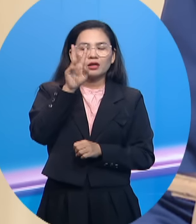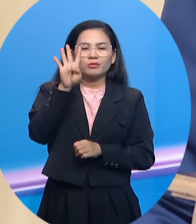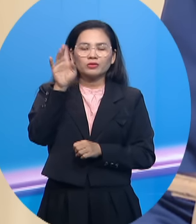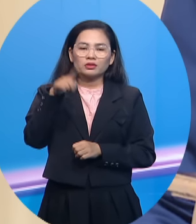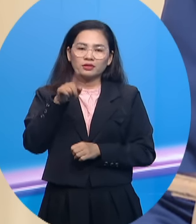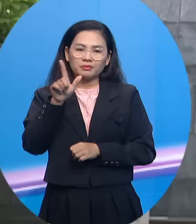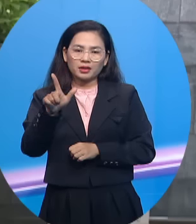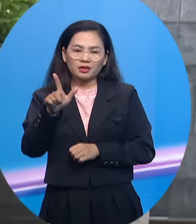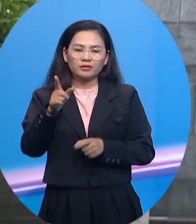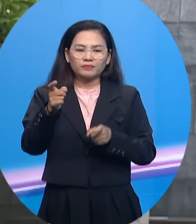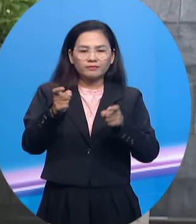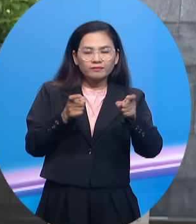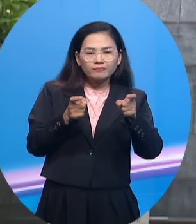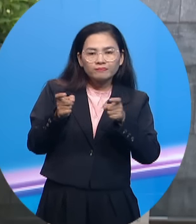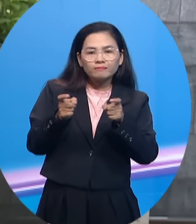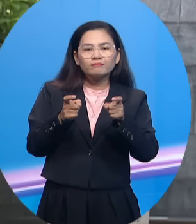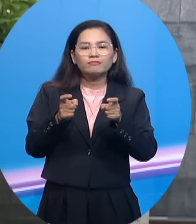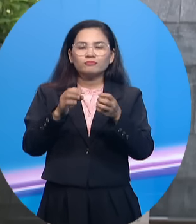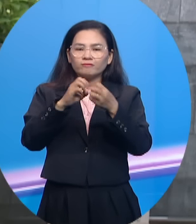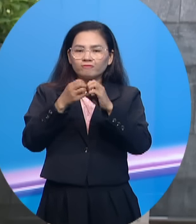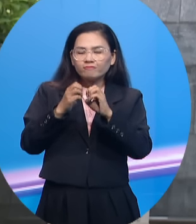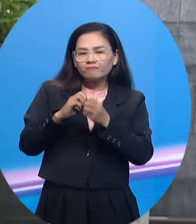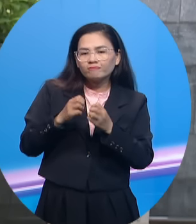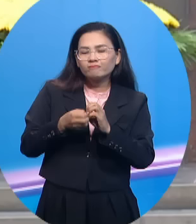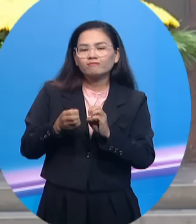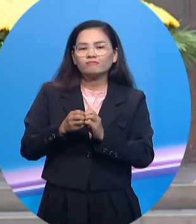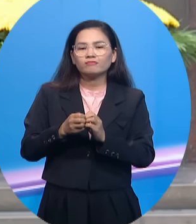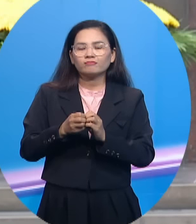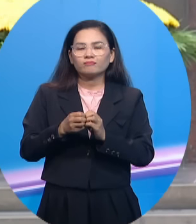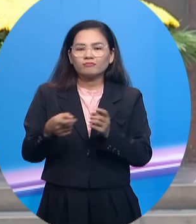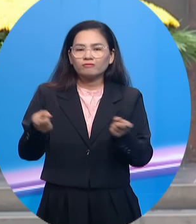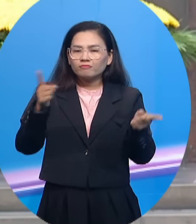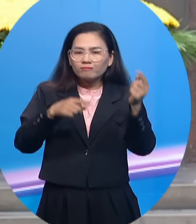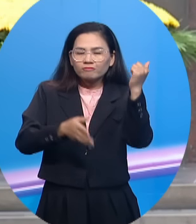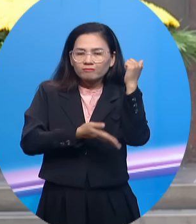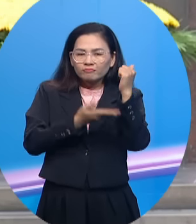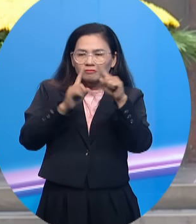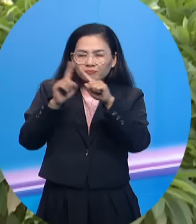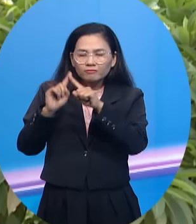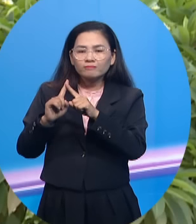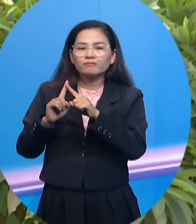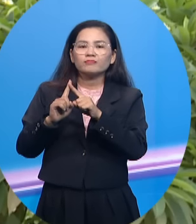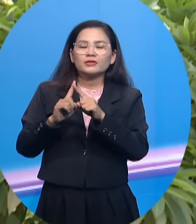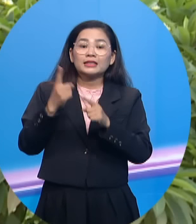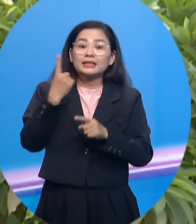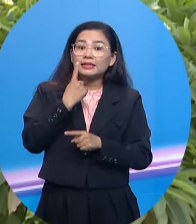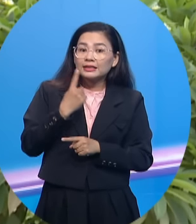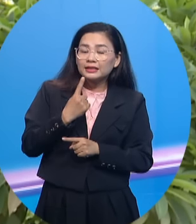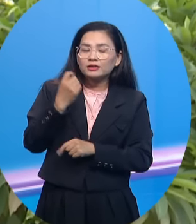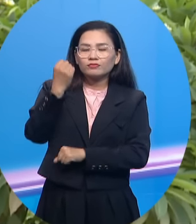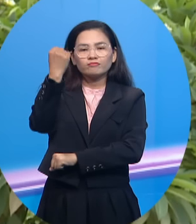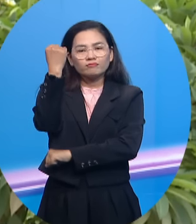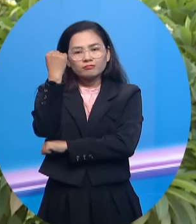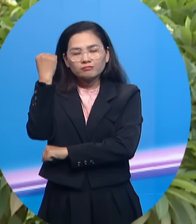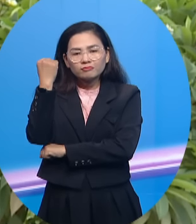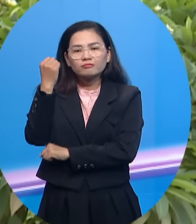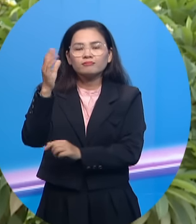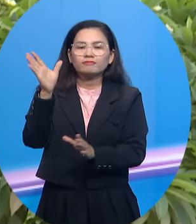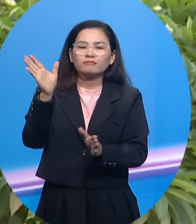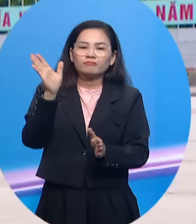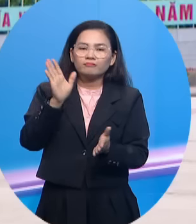hành, duy tu, bảo dưỡng tốt các cái công trình kiến trúc, hệ thống thiết bị, giữ gìn cảnh quan, môi trường, khang